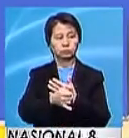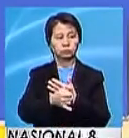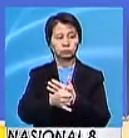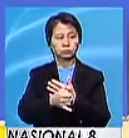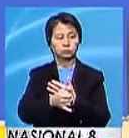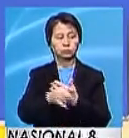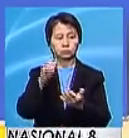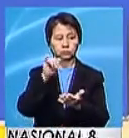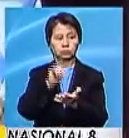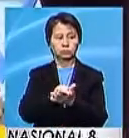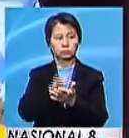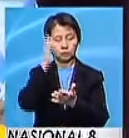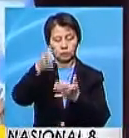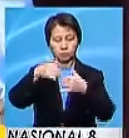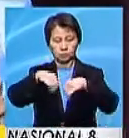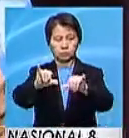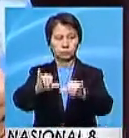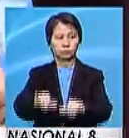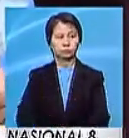that all will go on.